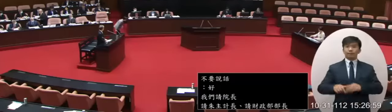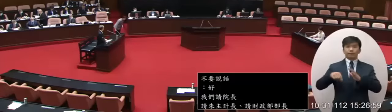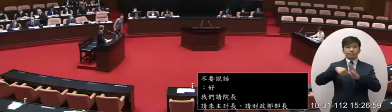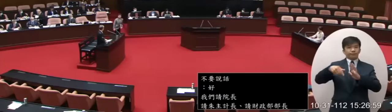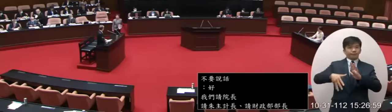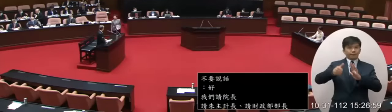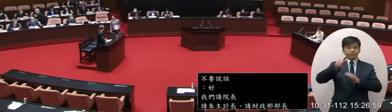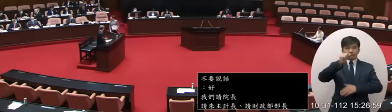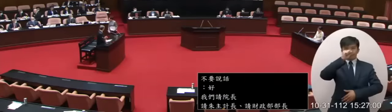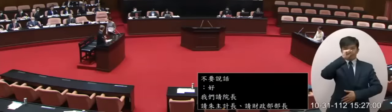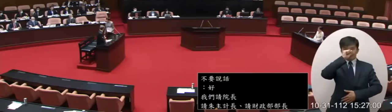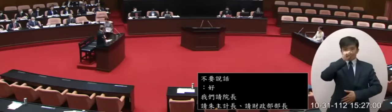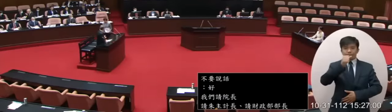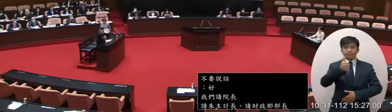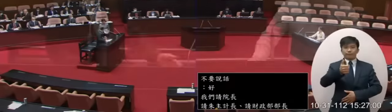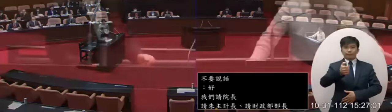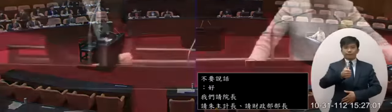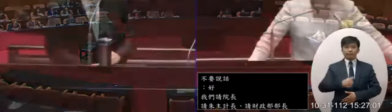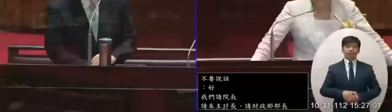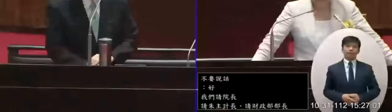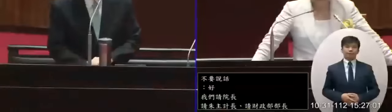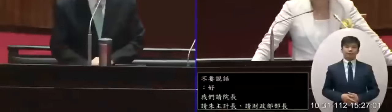好，谢谢。